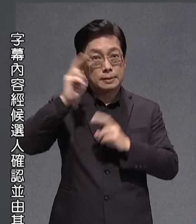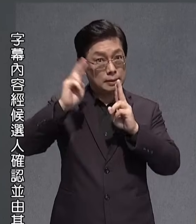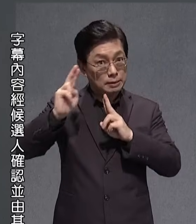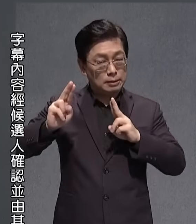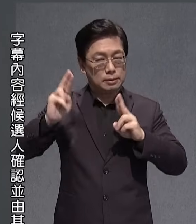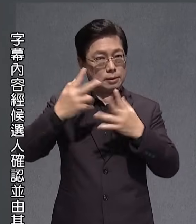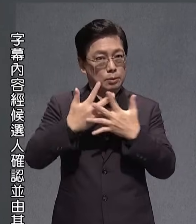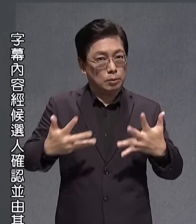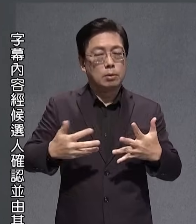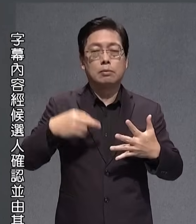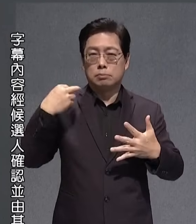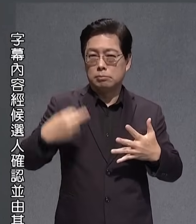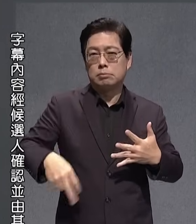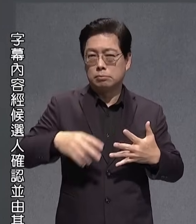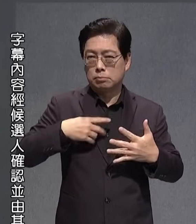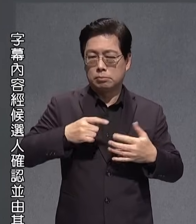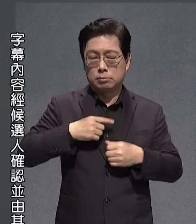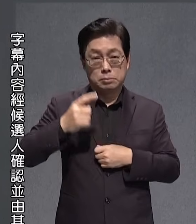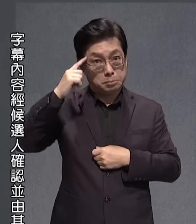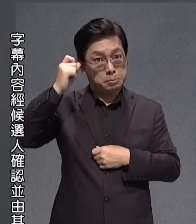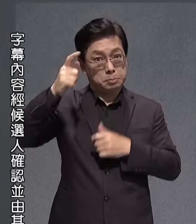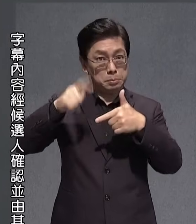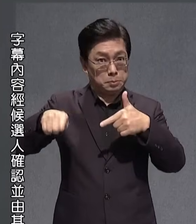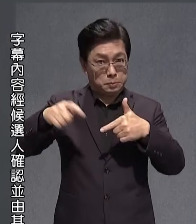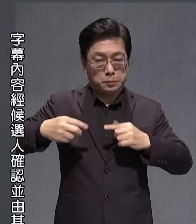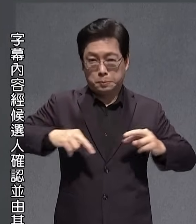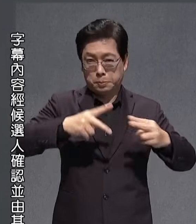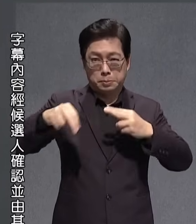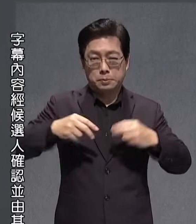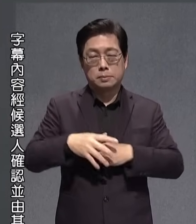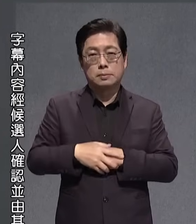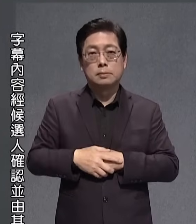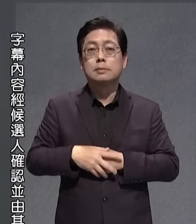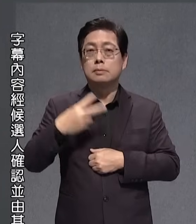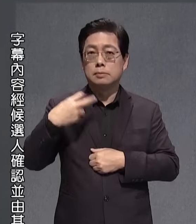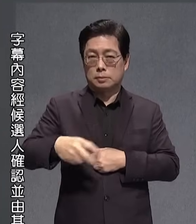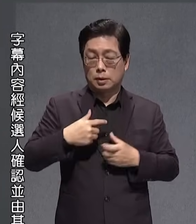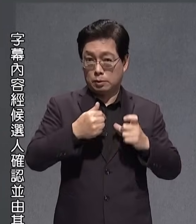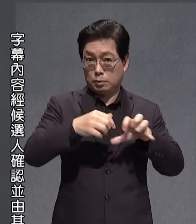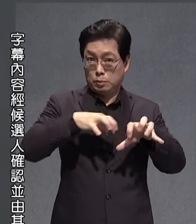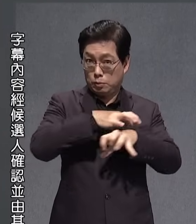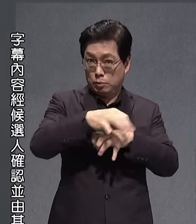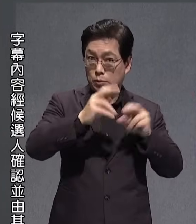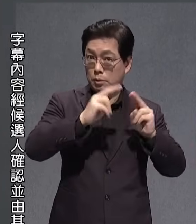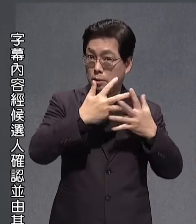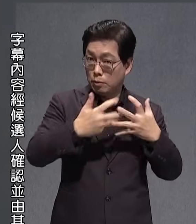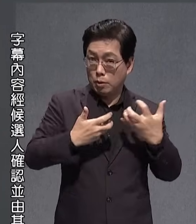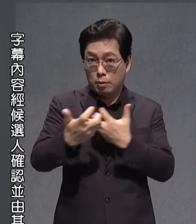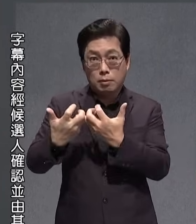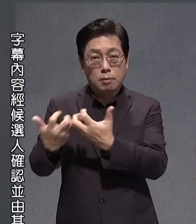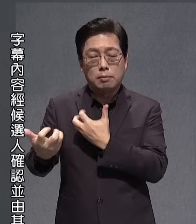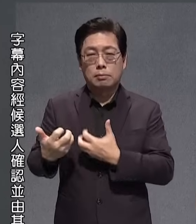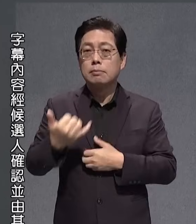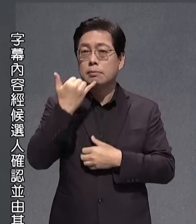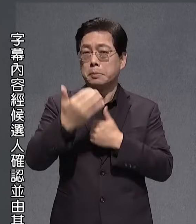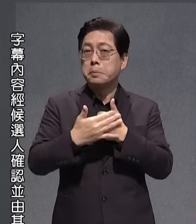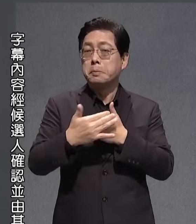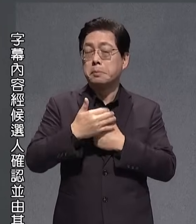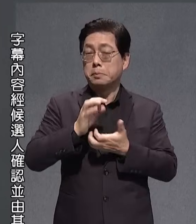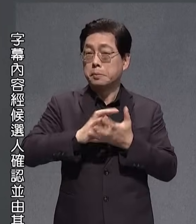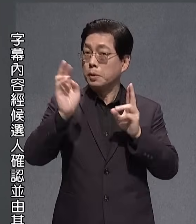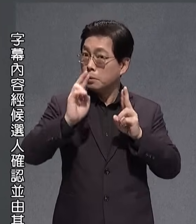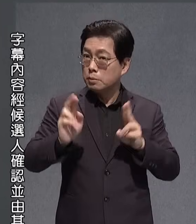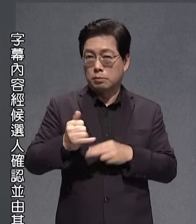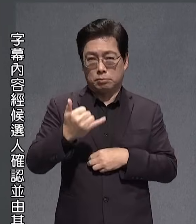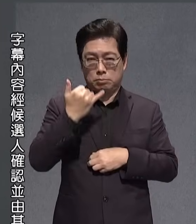电网去做一个智慧化的发展，同时也做区域电网，这样的话会让我们的用电